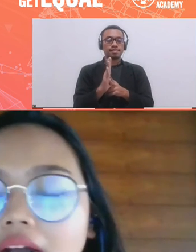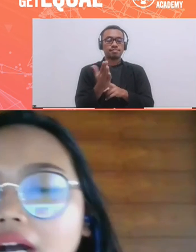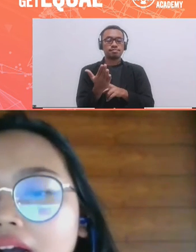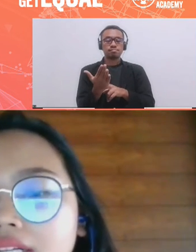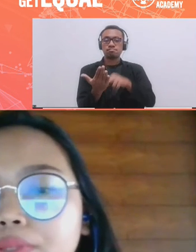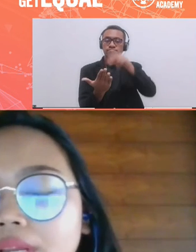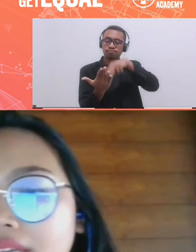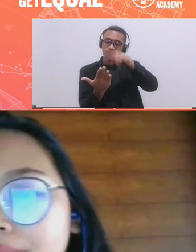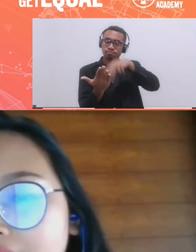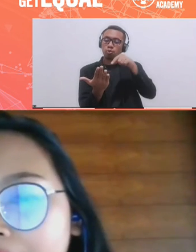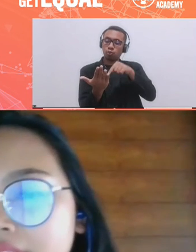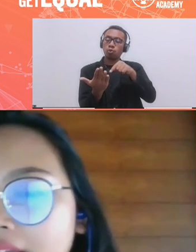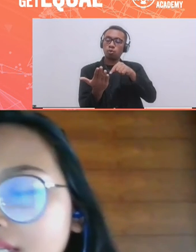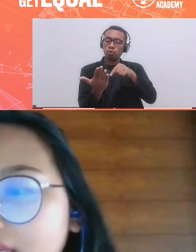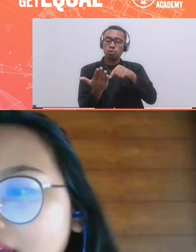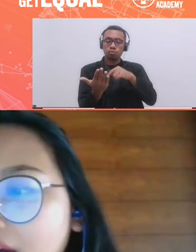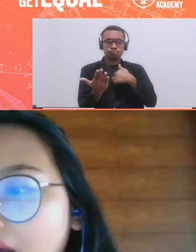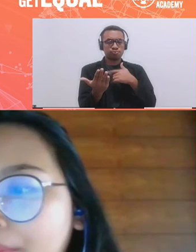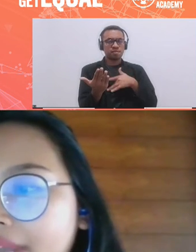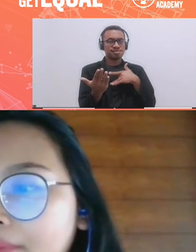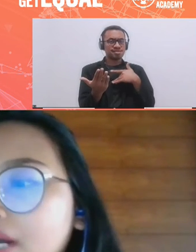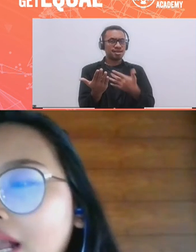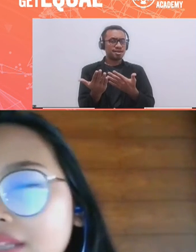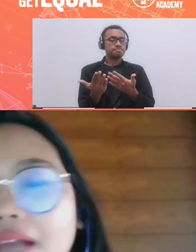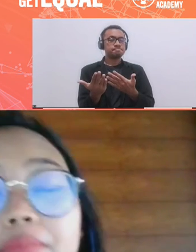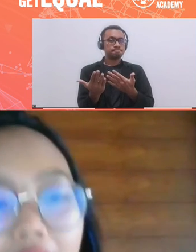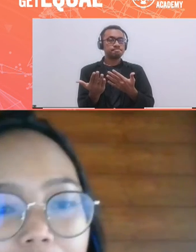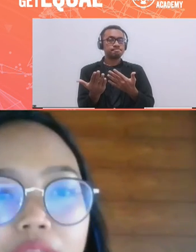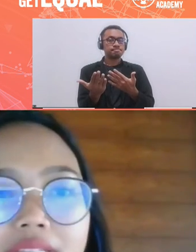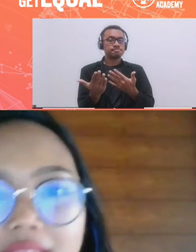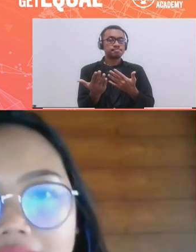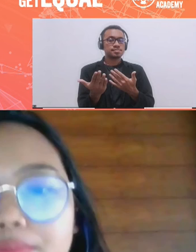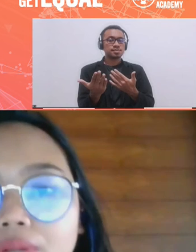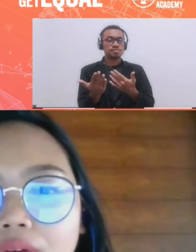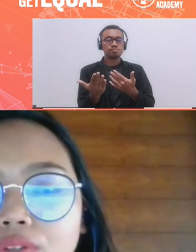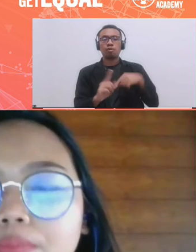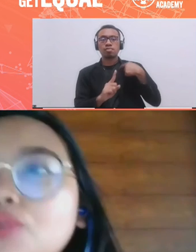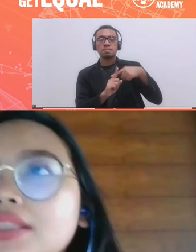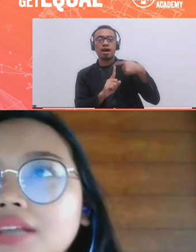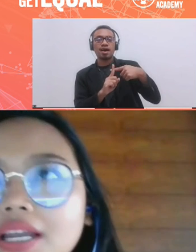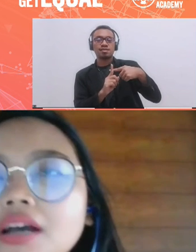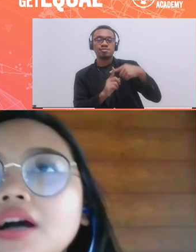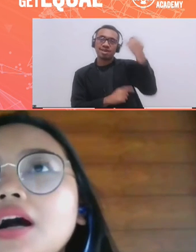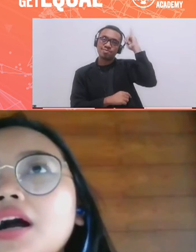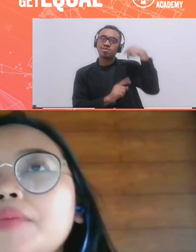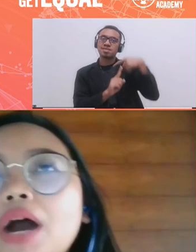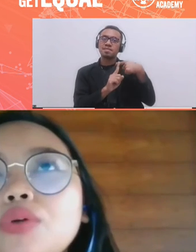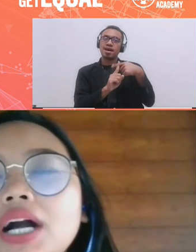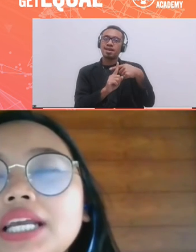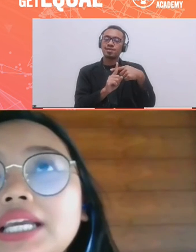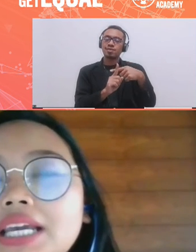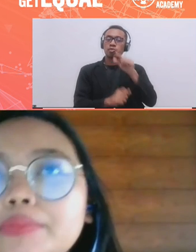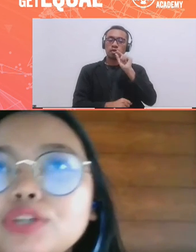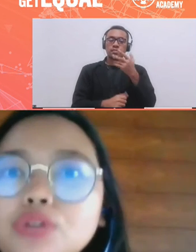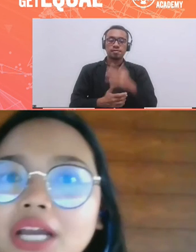juga, sebetulnya ini bisa menjadi apa ya, bekal tambahan buat kita sebetulnya untuk menguatkan